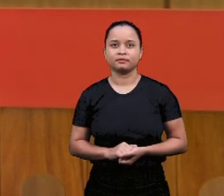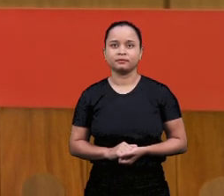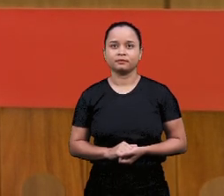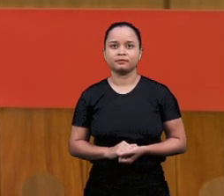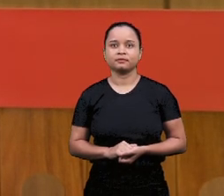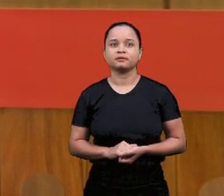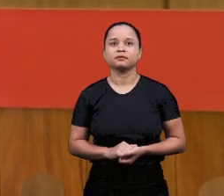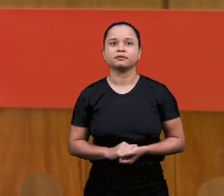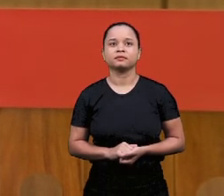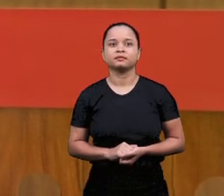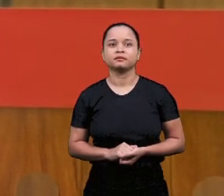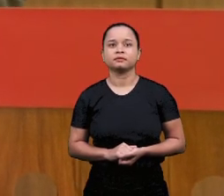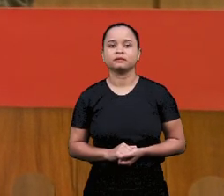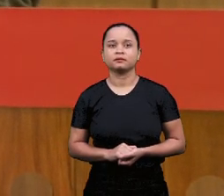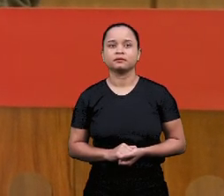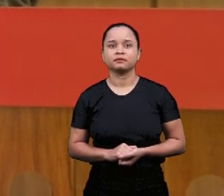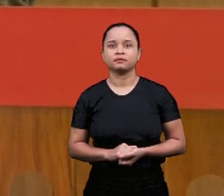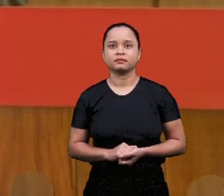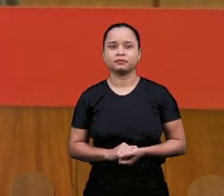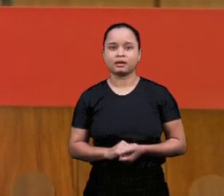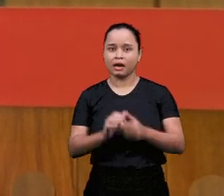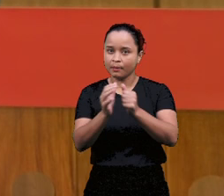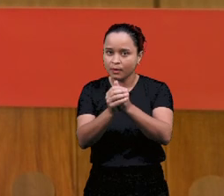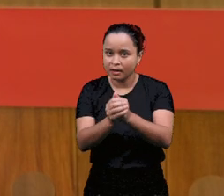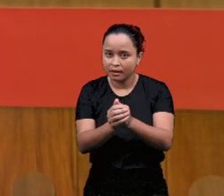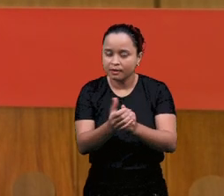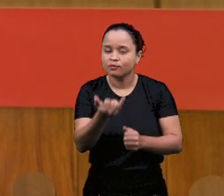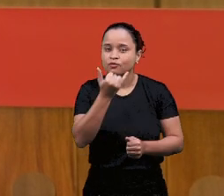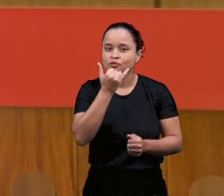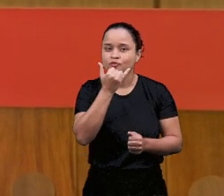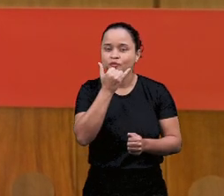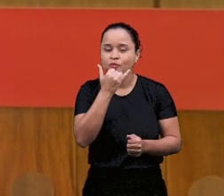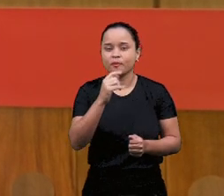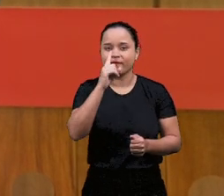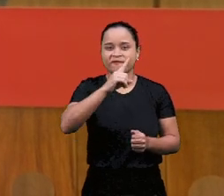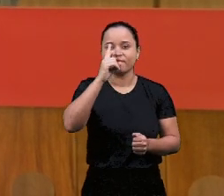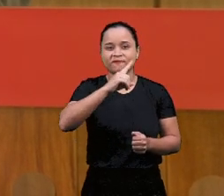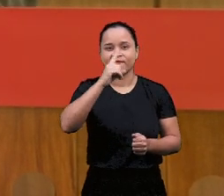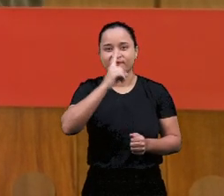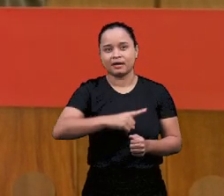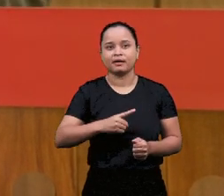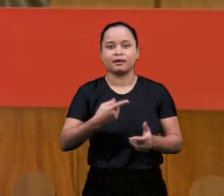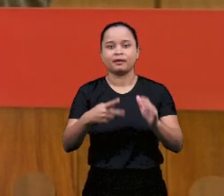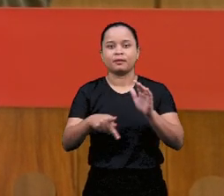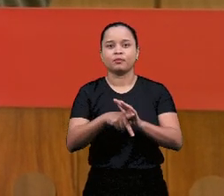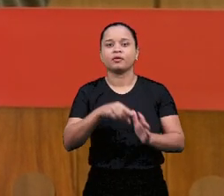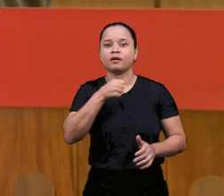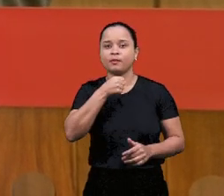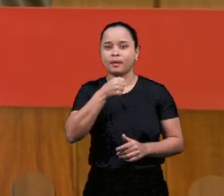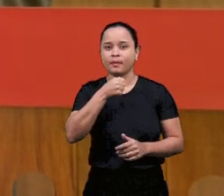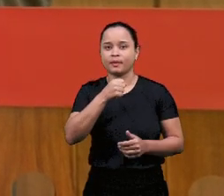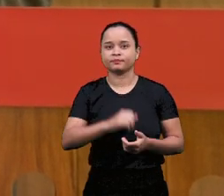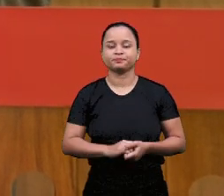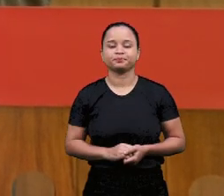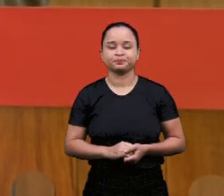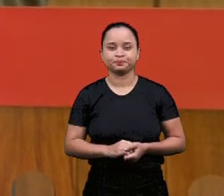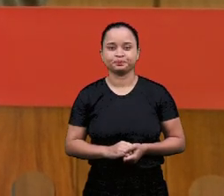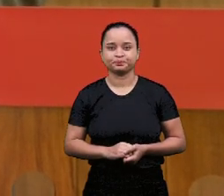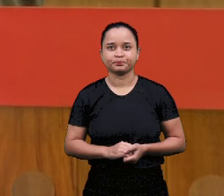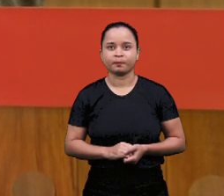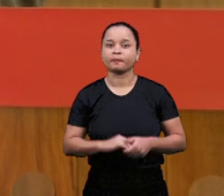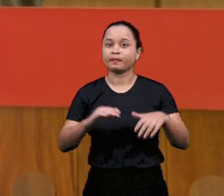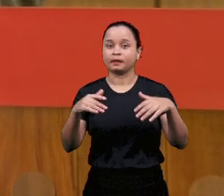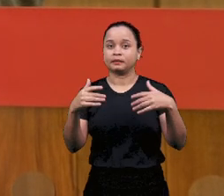C'est bien? Amen? Amen. Est-ce que c'est nous, notre faille technique? Donc, nous allons voir ici une première